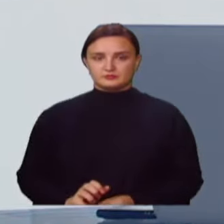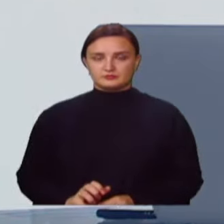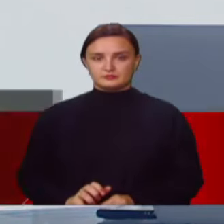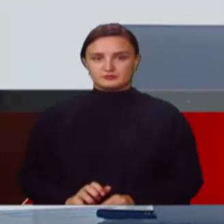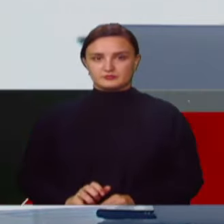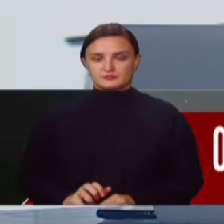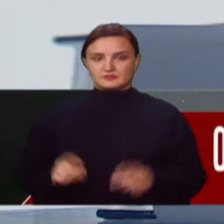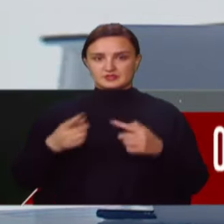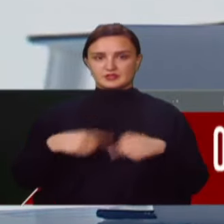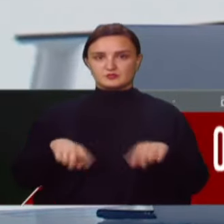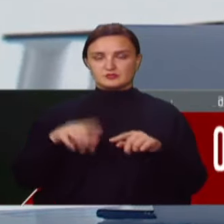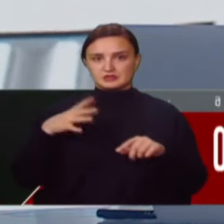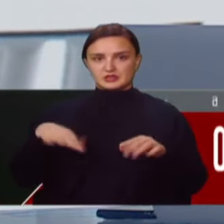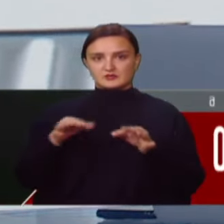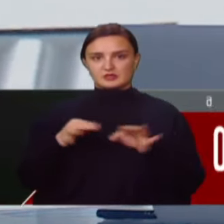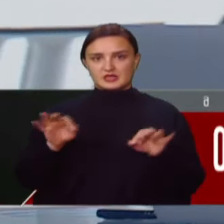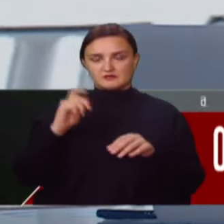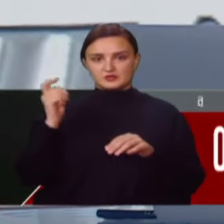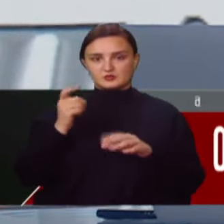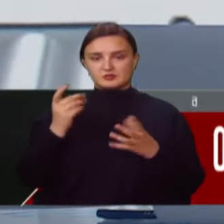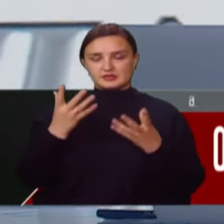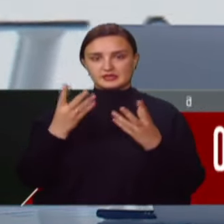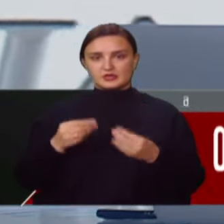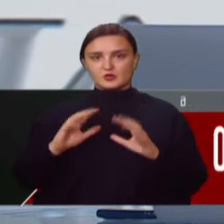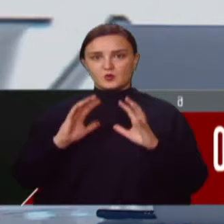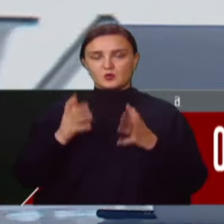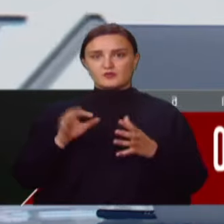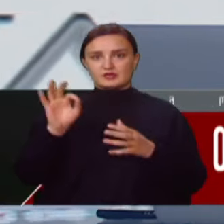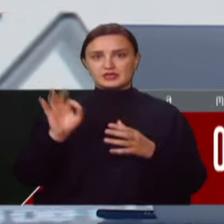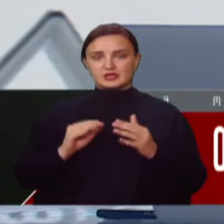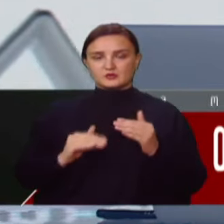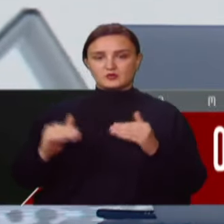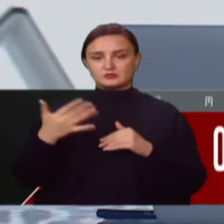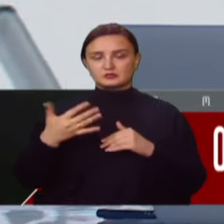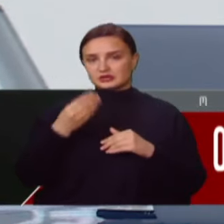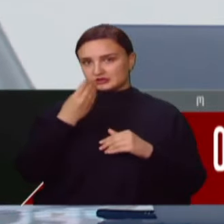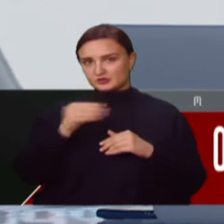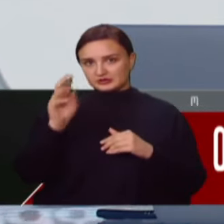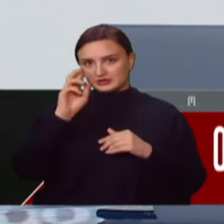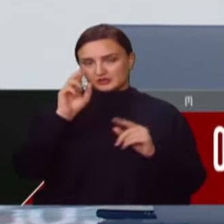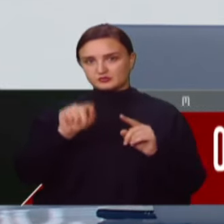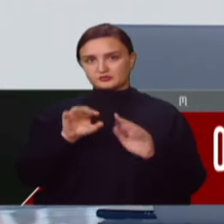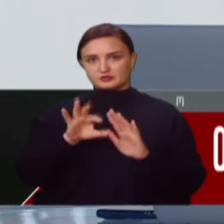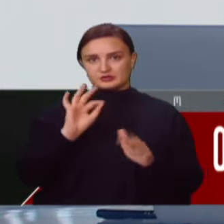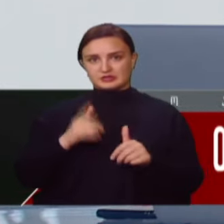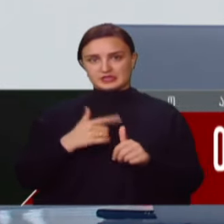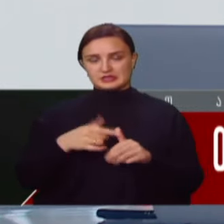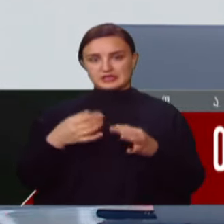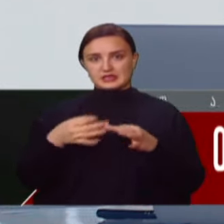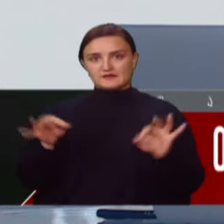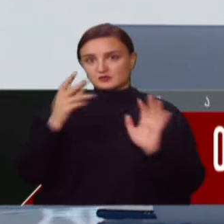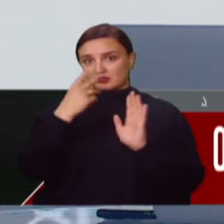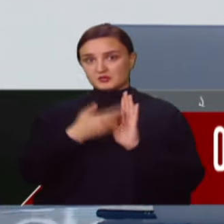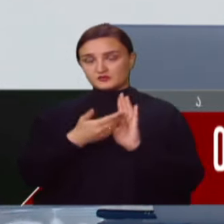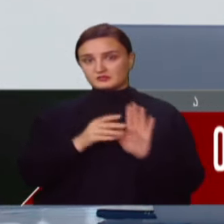Atlantikurma Sabchom Sakartvelos tavisuflebisa da ketildgheobis globalur reitingebshi 50 saoketesu sakhmtsopos shoris daasakhila tavisuflebis indeksis